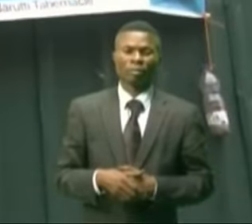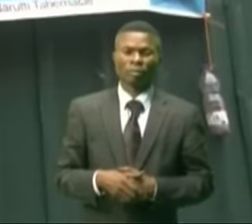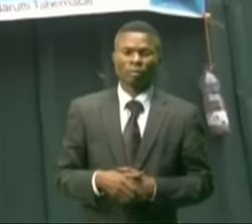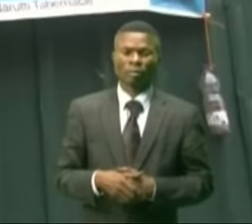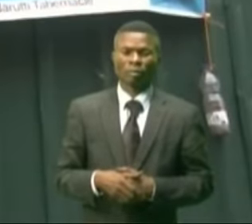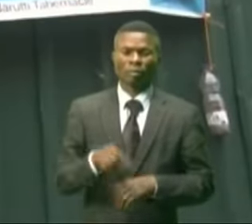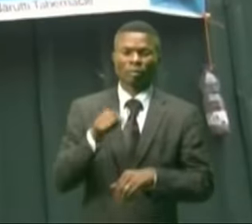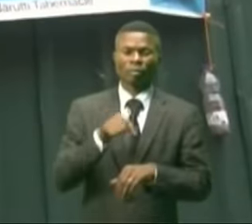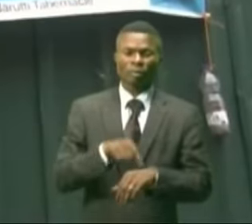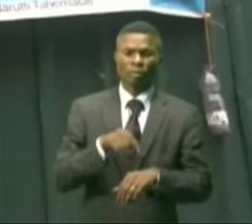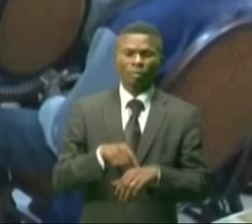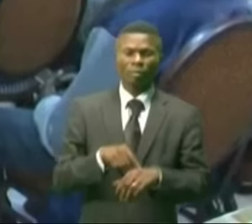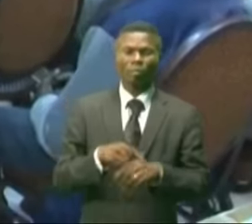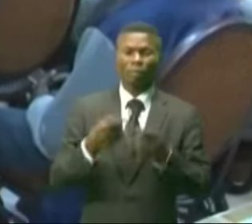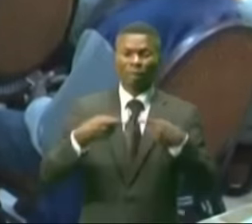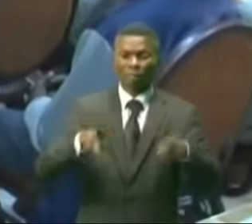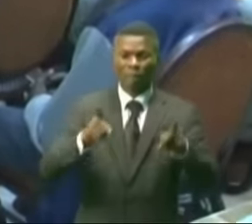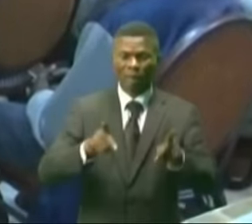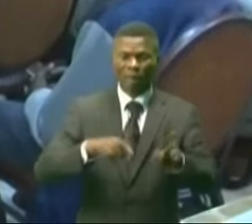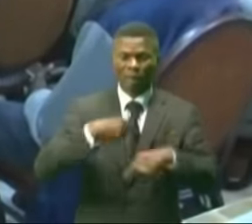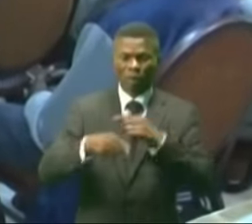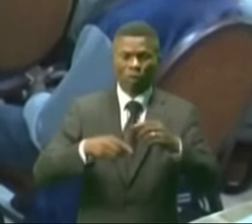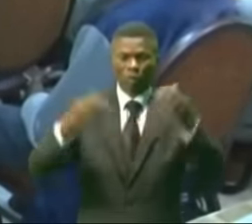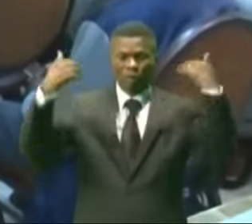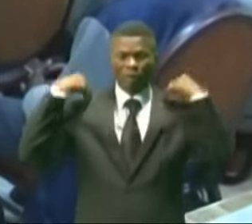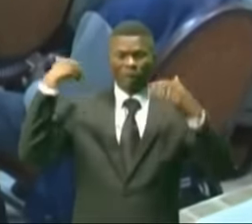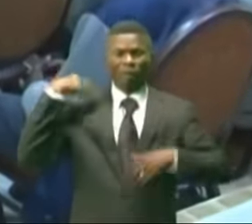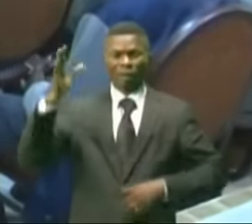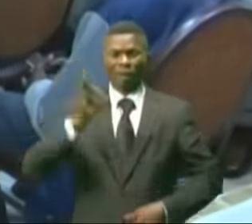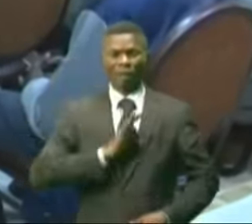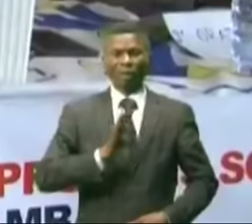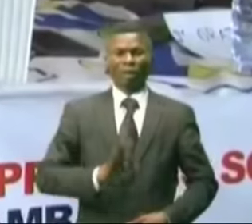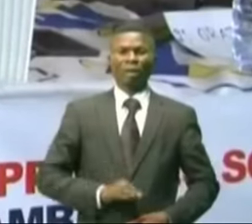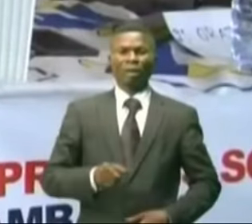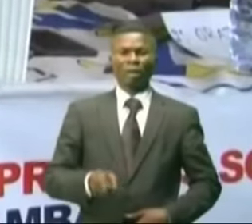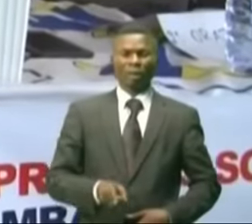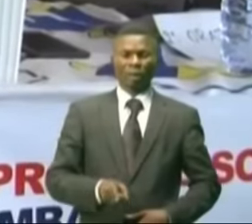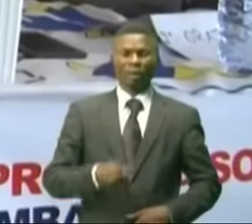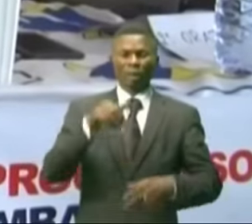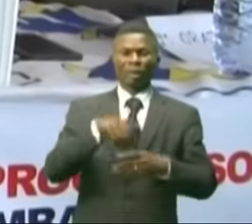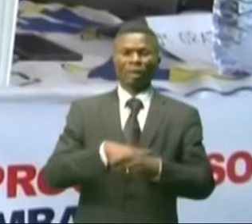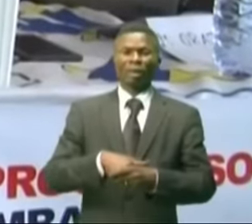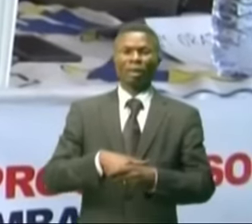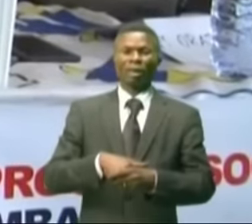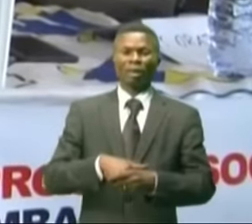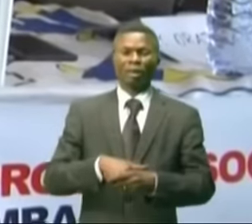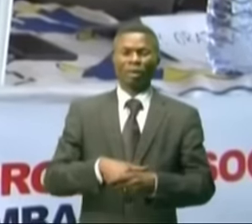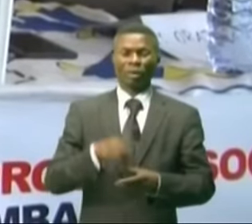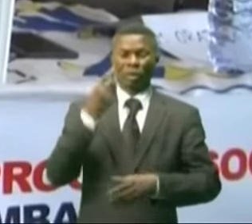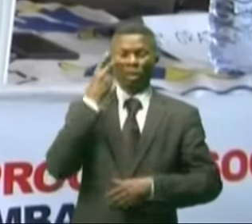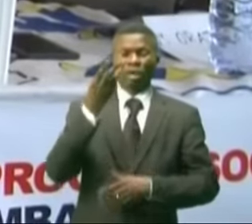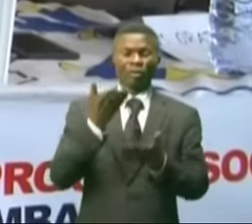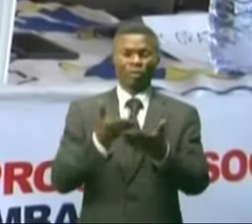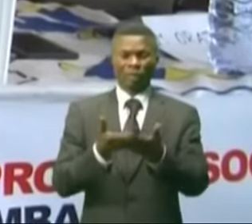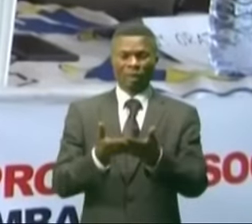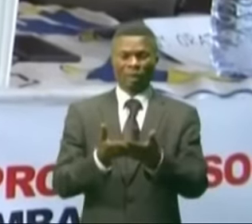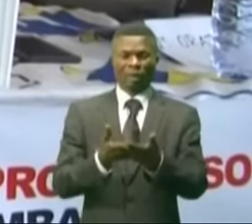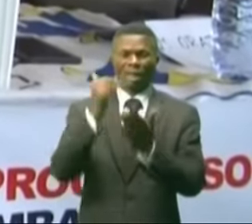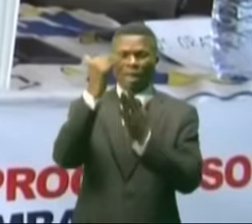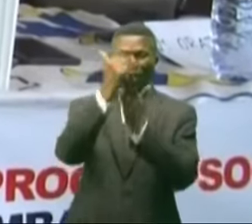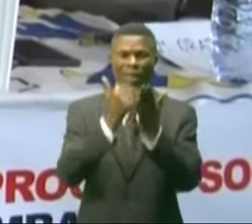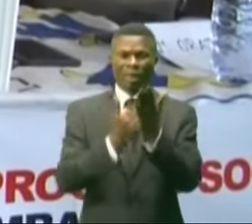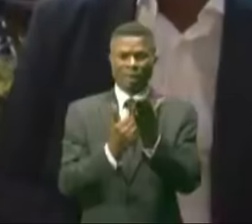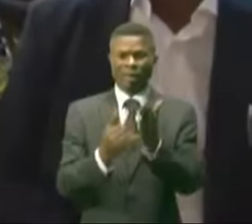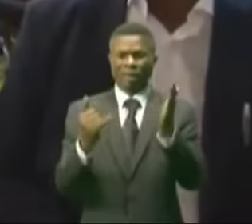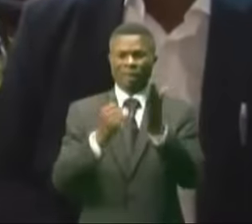ton a été donné par le chef de l'État Félix Antoine Tshisekedi Tshilombo à travers sa vision qui reprend les